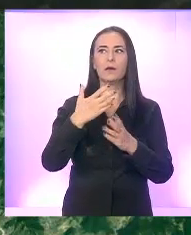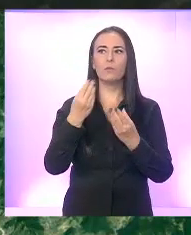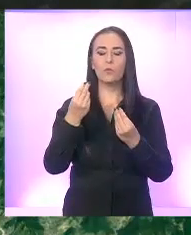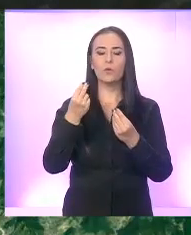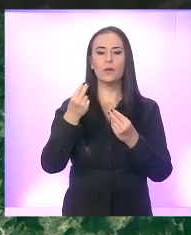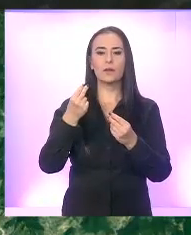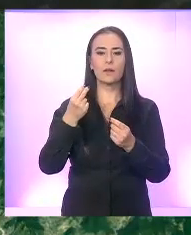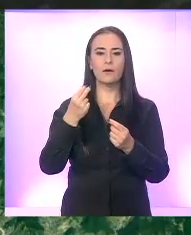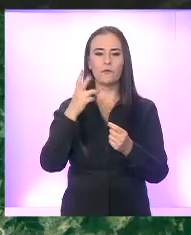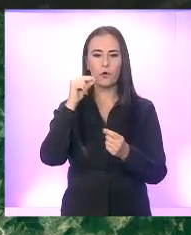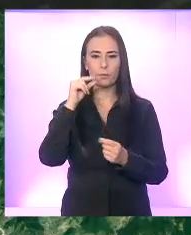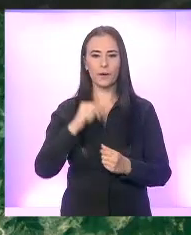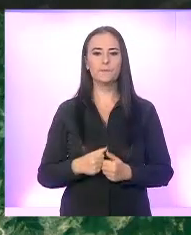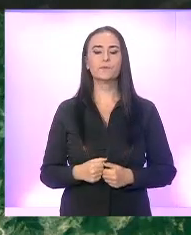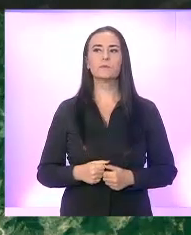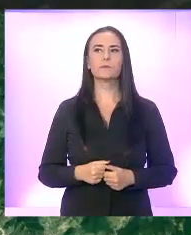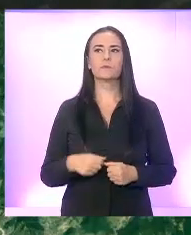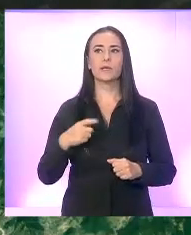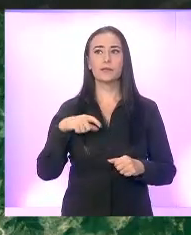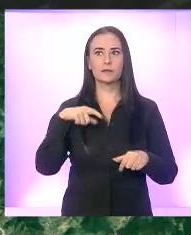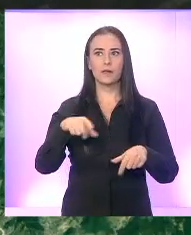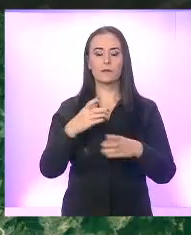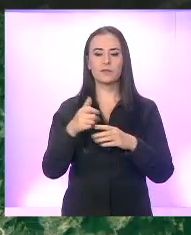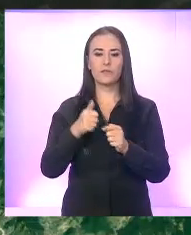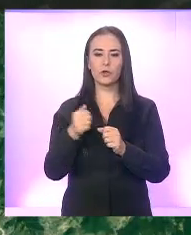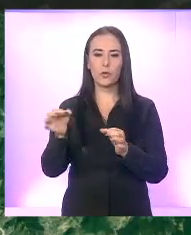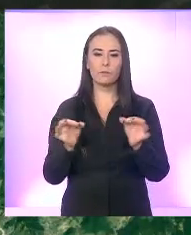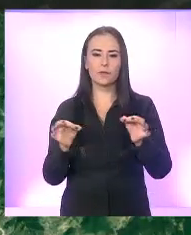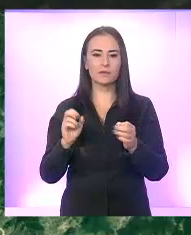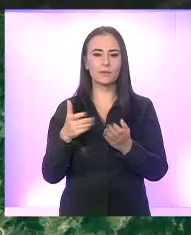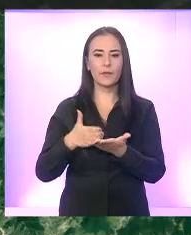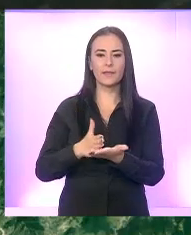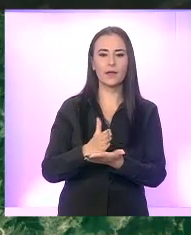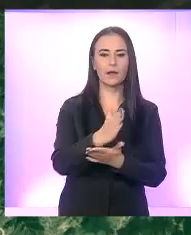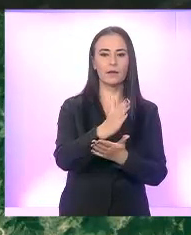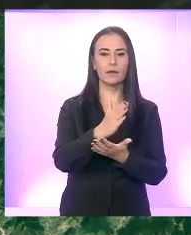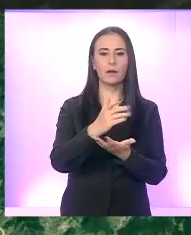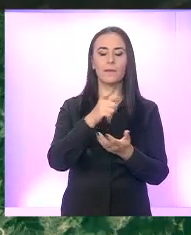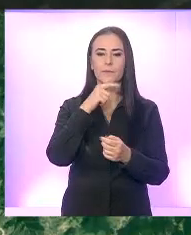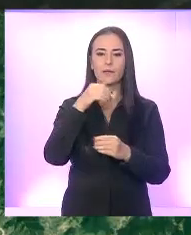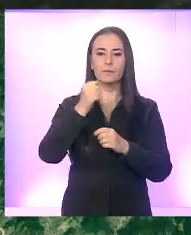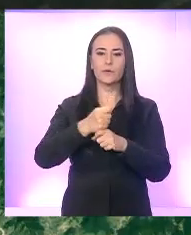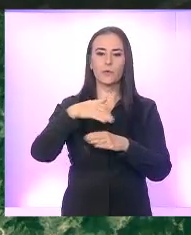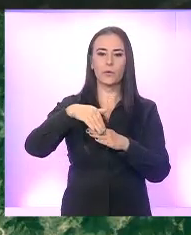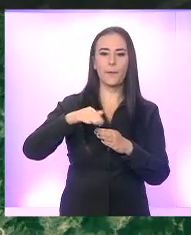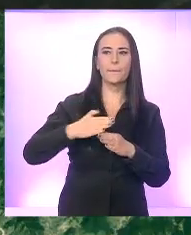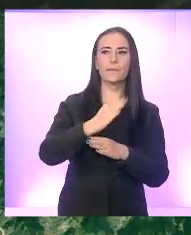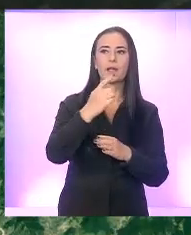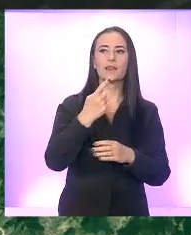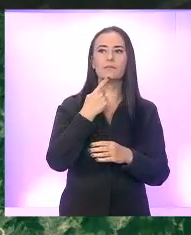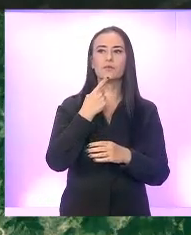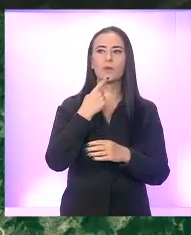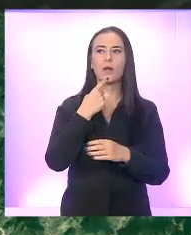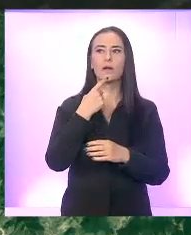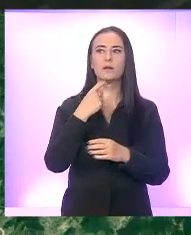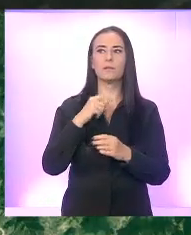în urmă. De asemenea, conexiunile feroviare Calafat-Vidin din zona Olteniei iarăși